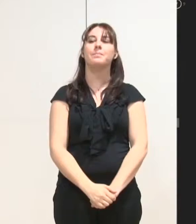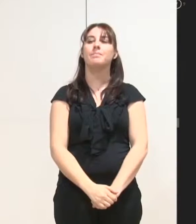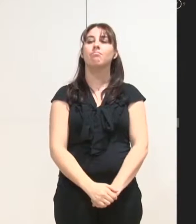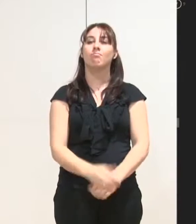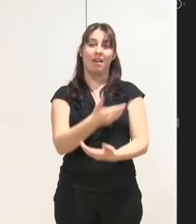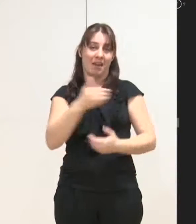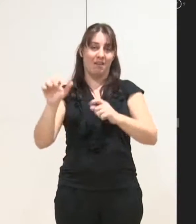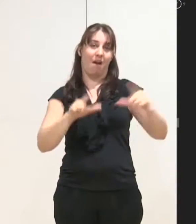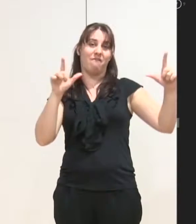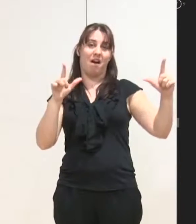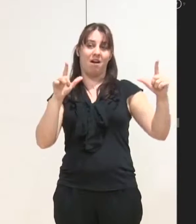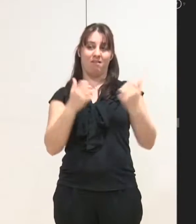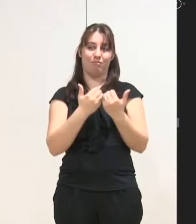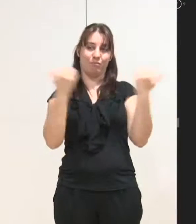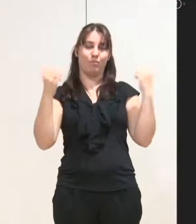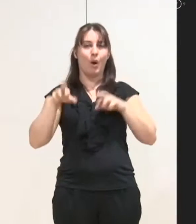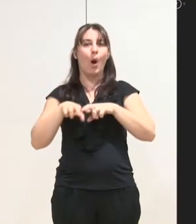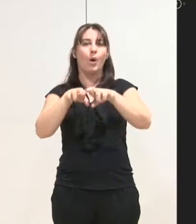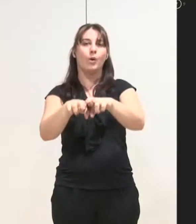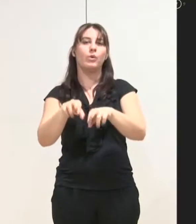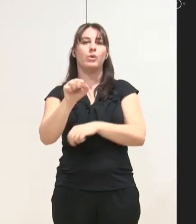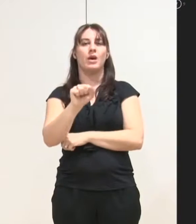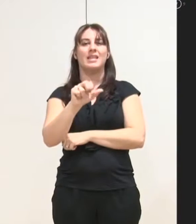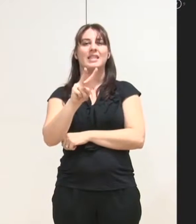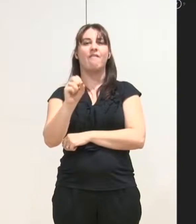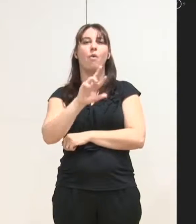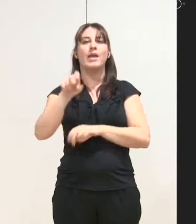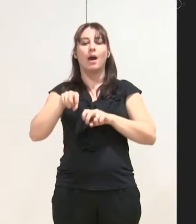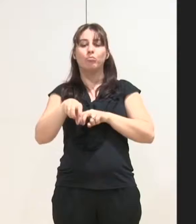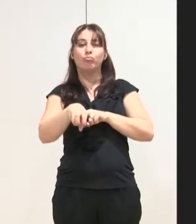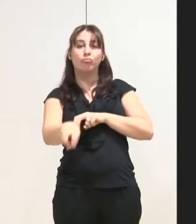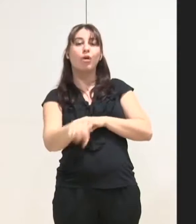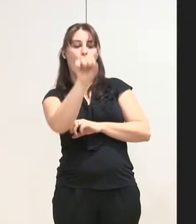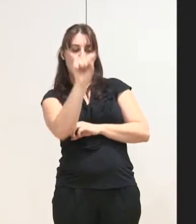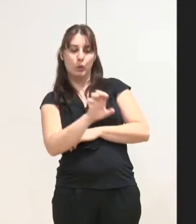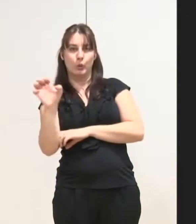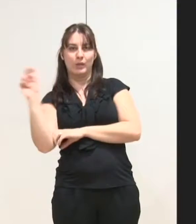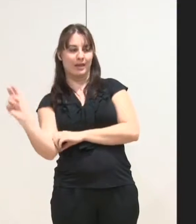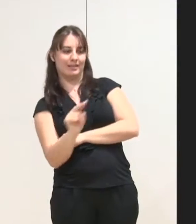Et de l'autre côté, en descendant la rue Durand-Savoya, donc la partie sud-est.